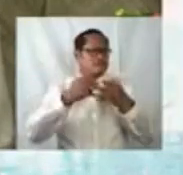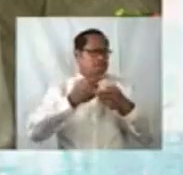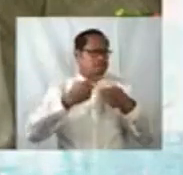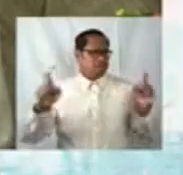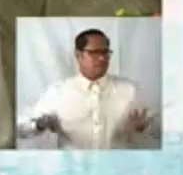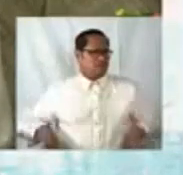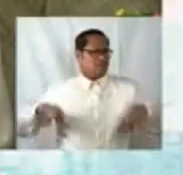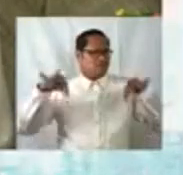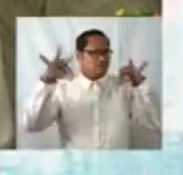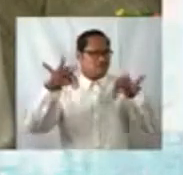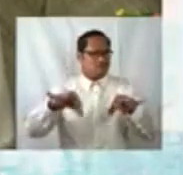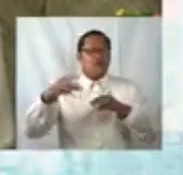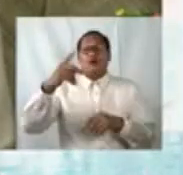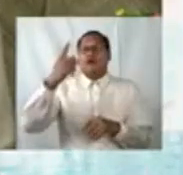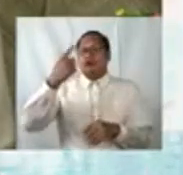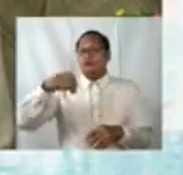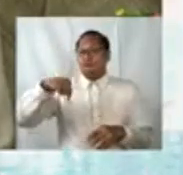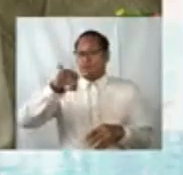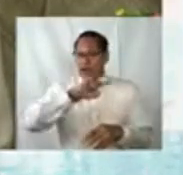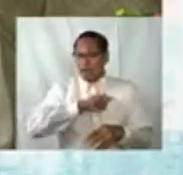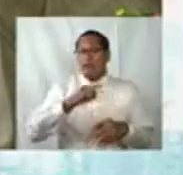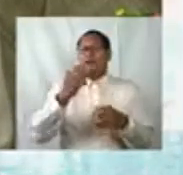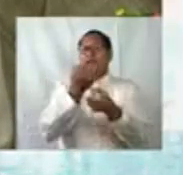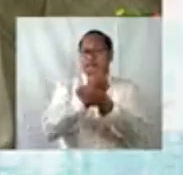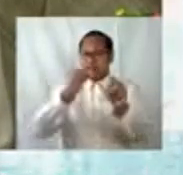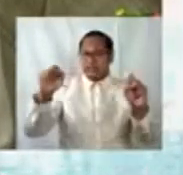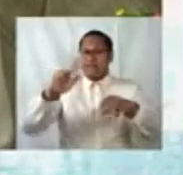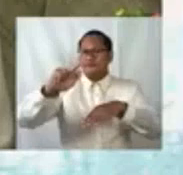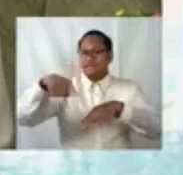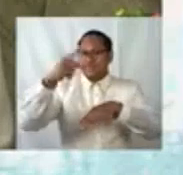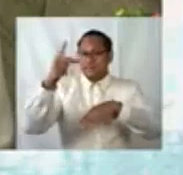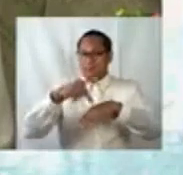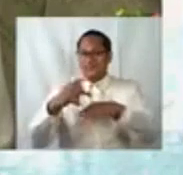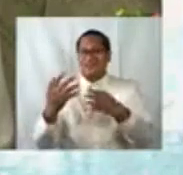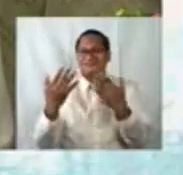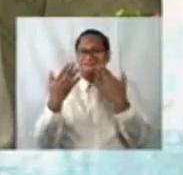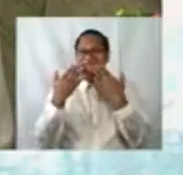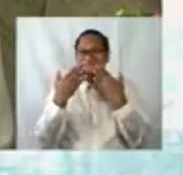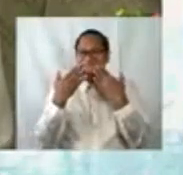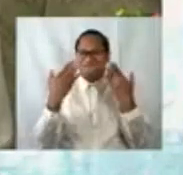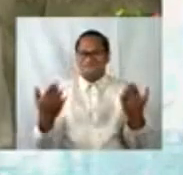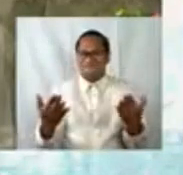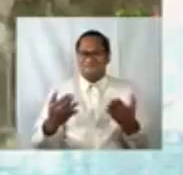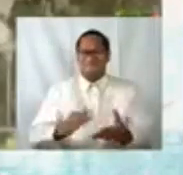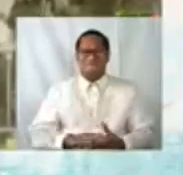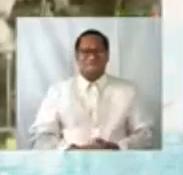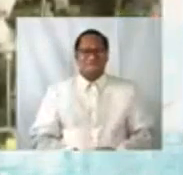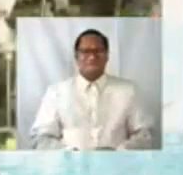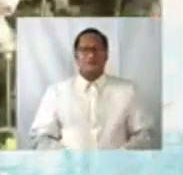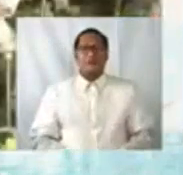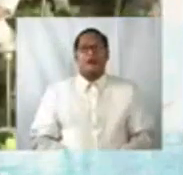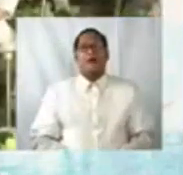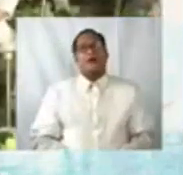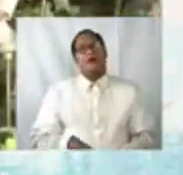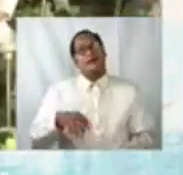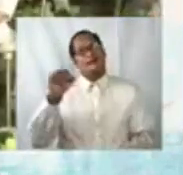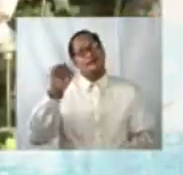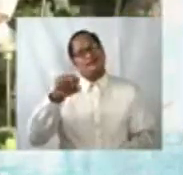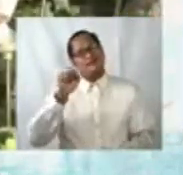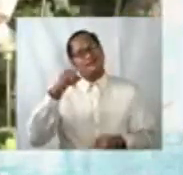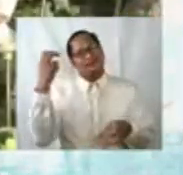kontribusyon para sa kasarinlan ng Pilipinas? Maraming salamat. Ay, nako. Mahirap